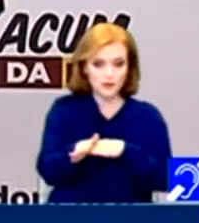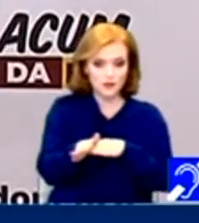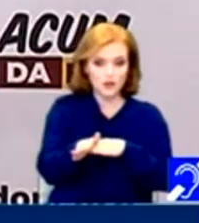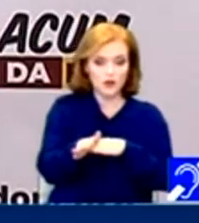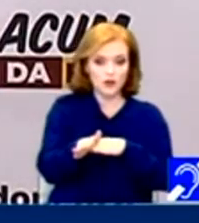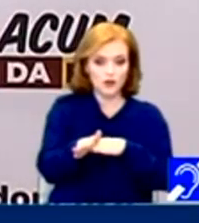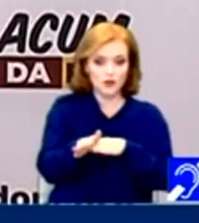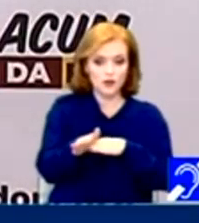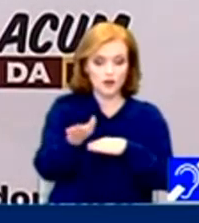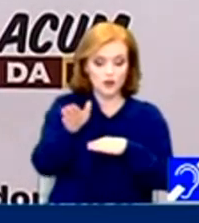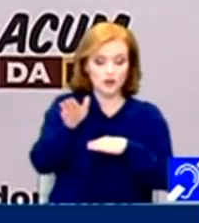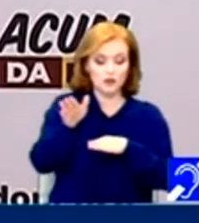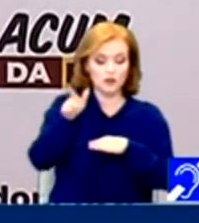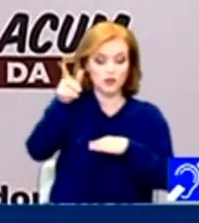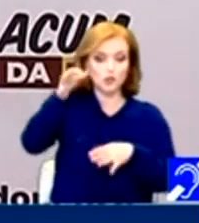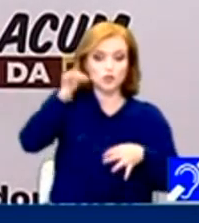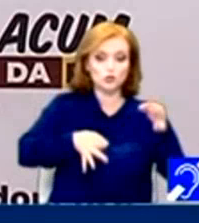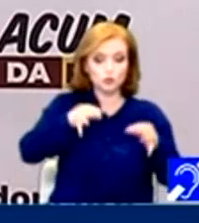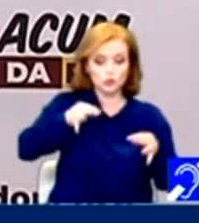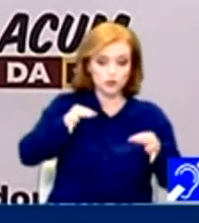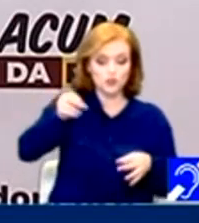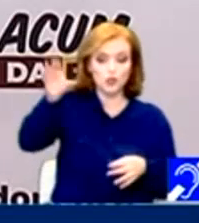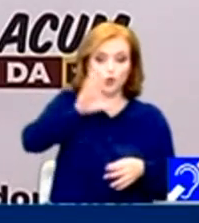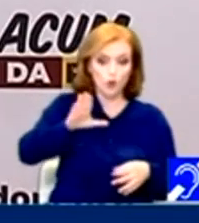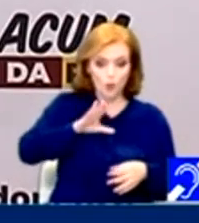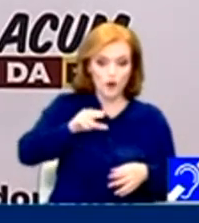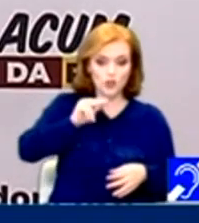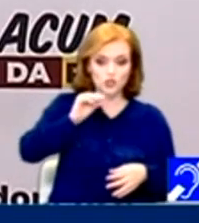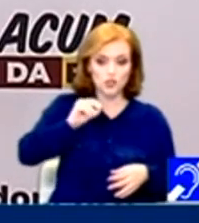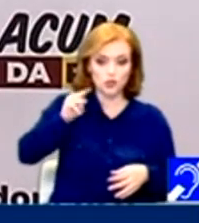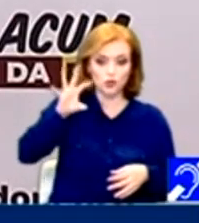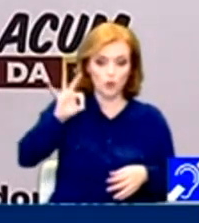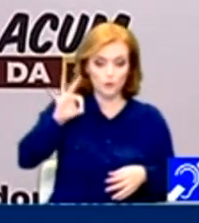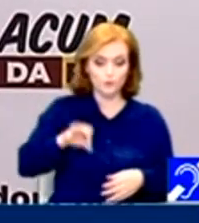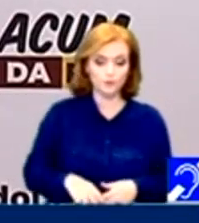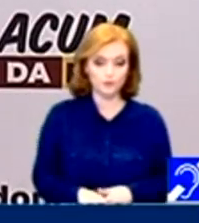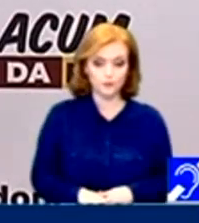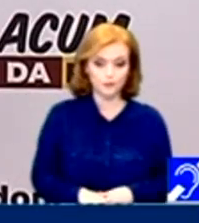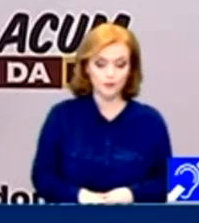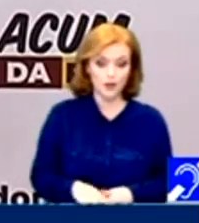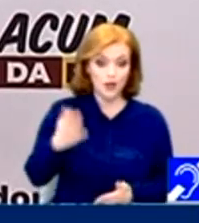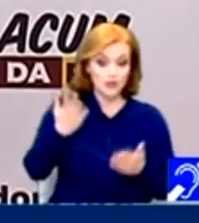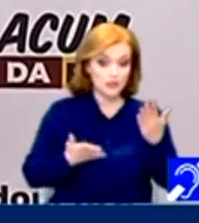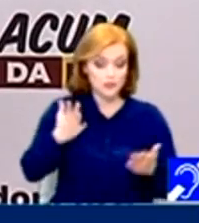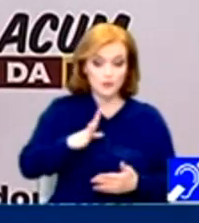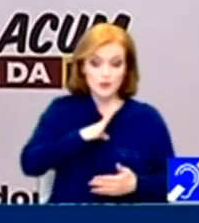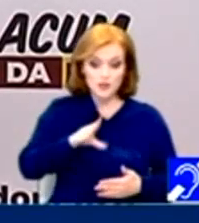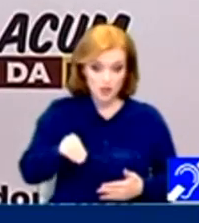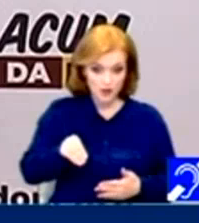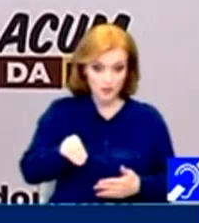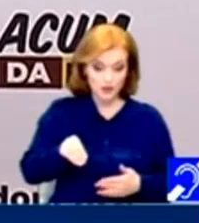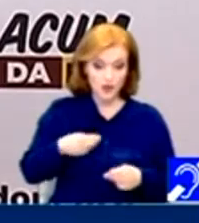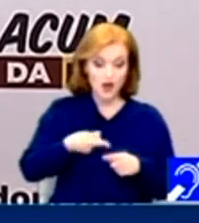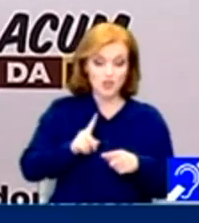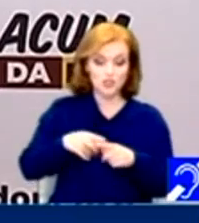unei comunicări venite de la CEDO. Dacă nu ar fi existat